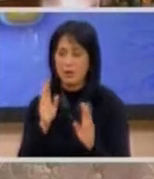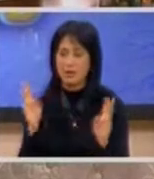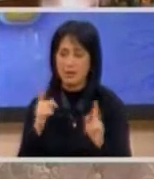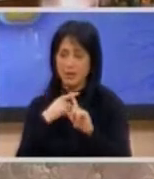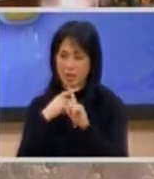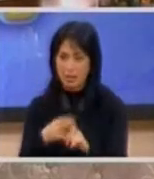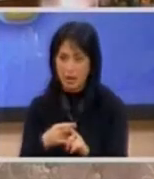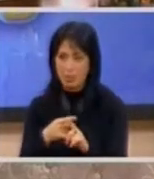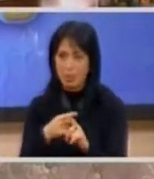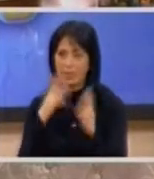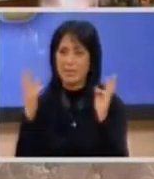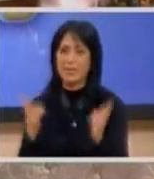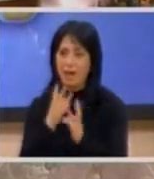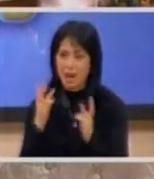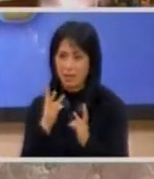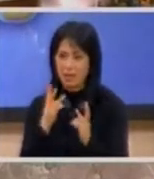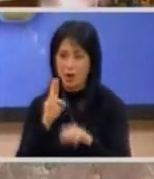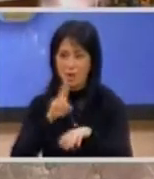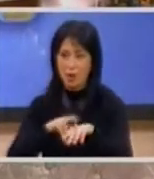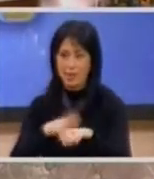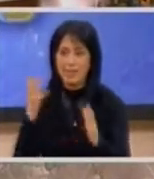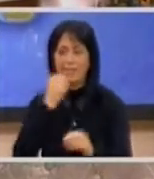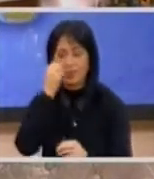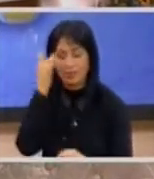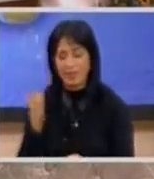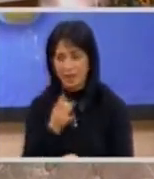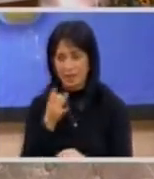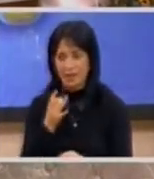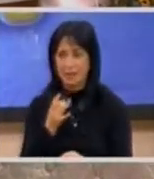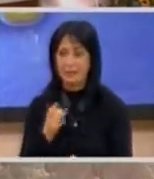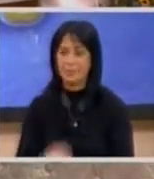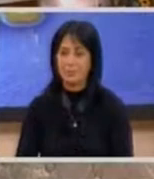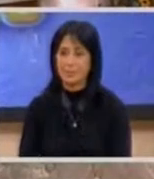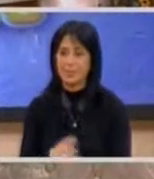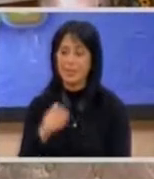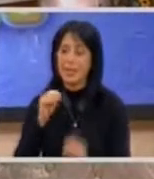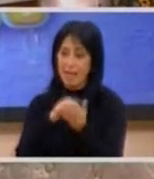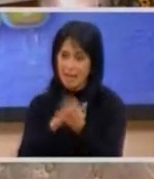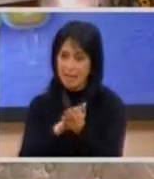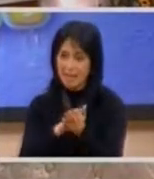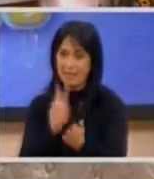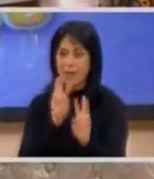გამოძახებისას, სახანძროსი და პოლიციის. დიდი მადლობა კიდევ ერთხელ. რა ვიცი, დარეგისტრირდი